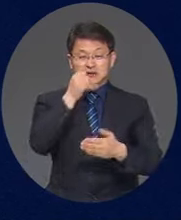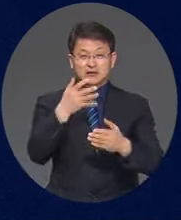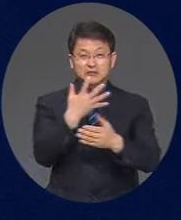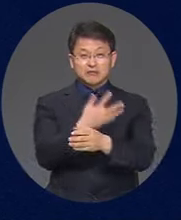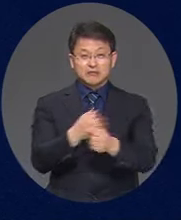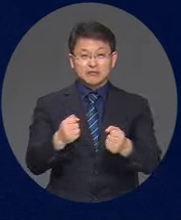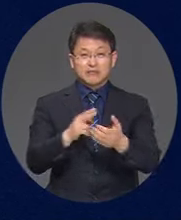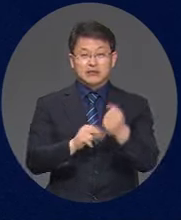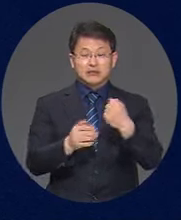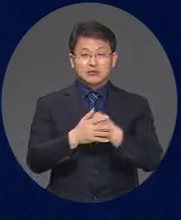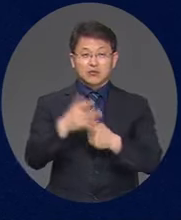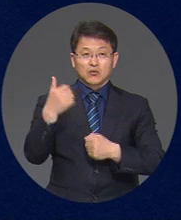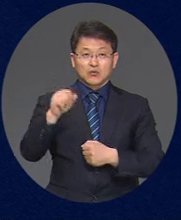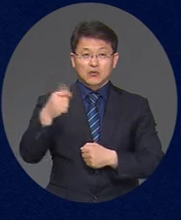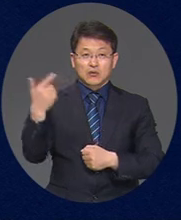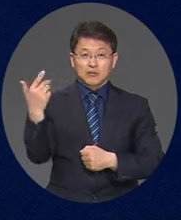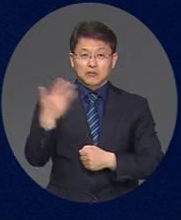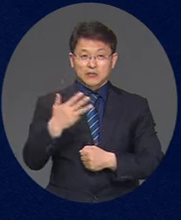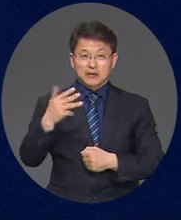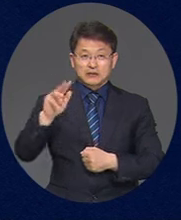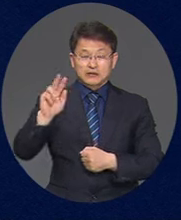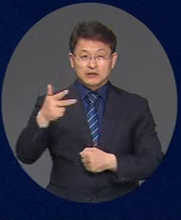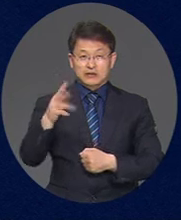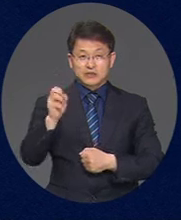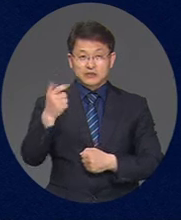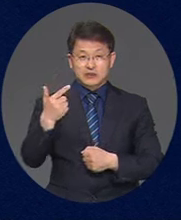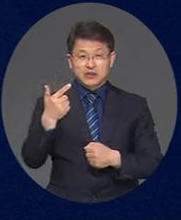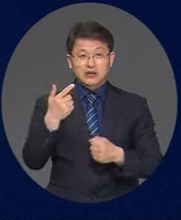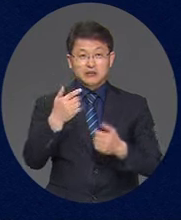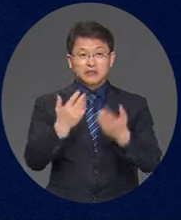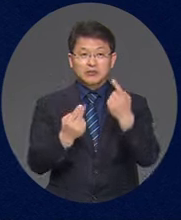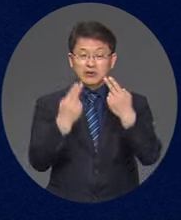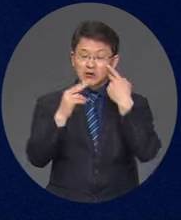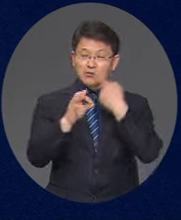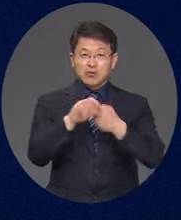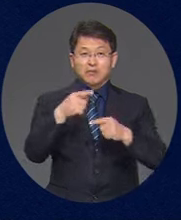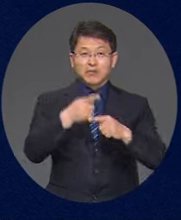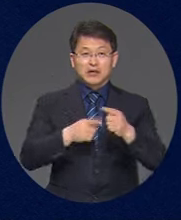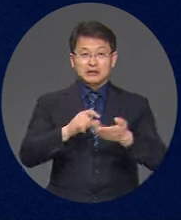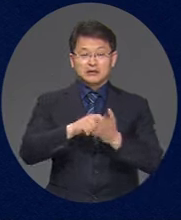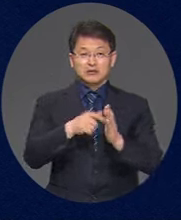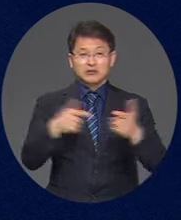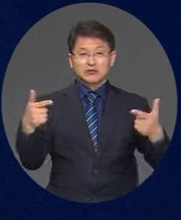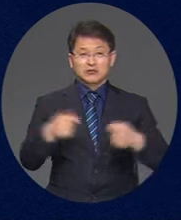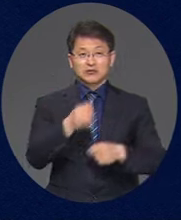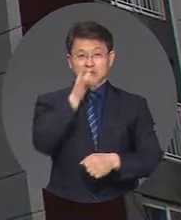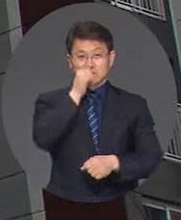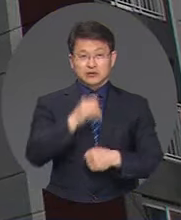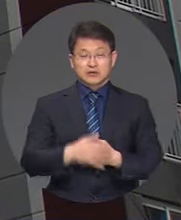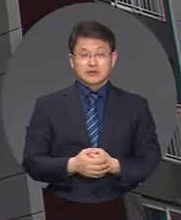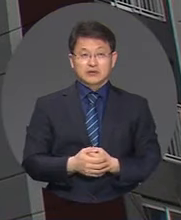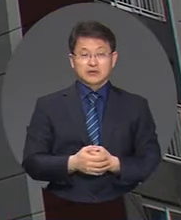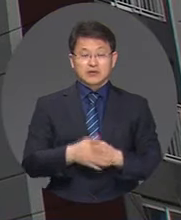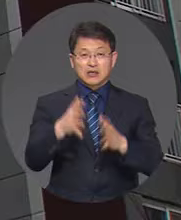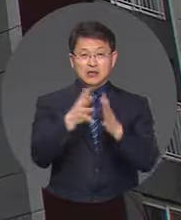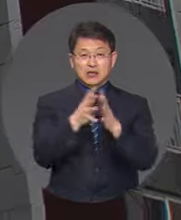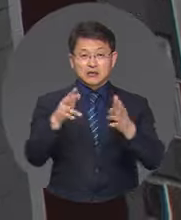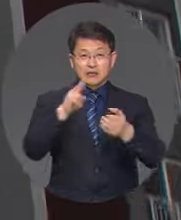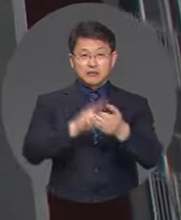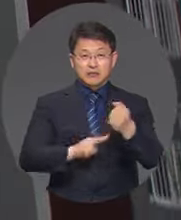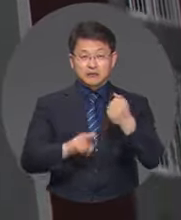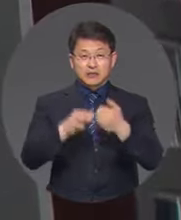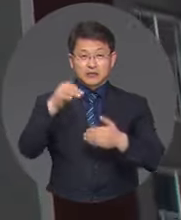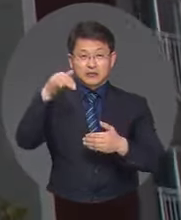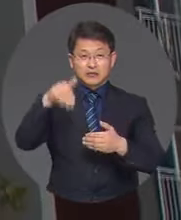2021년 5874 6권에 비교하면 가까이 감 아파트 매매